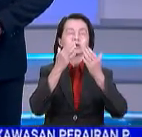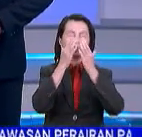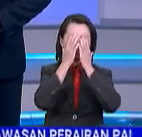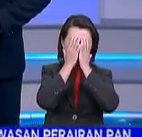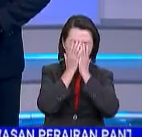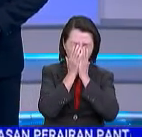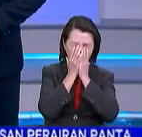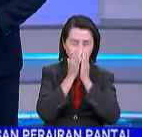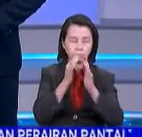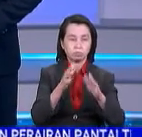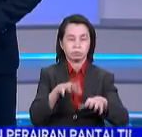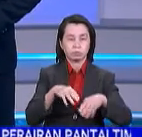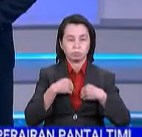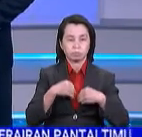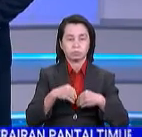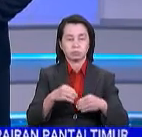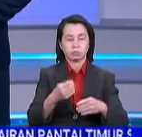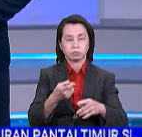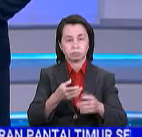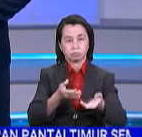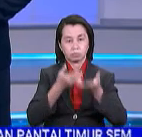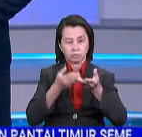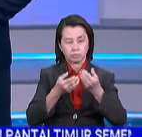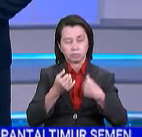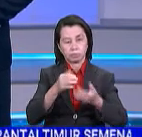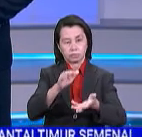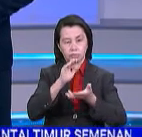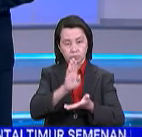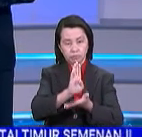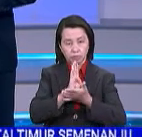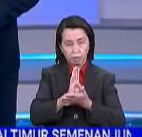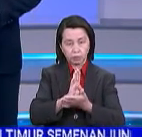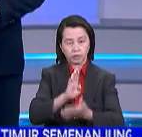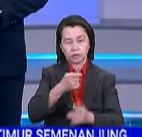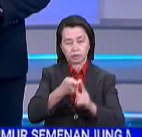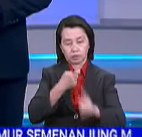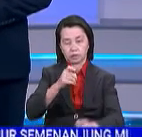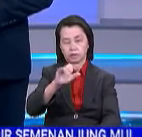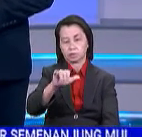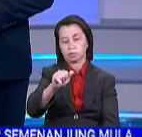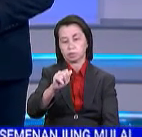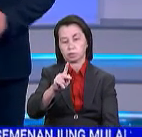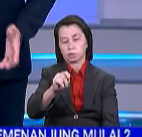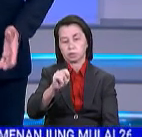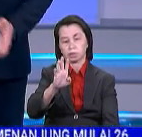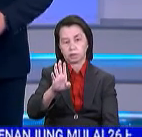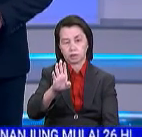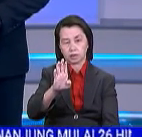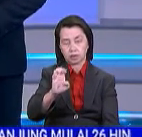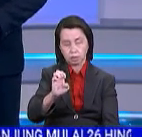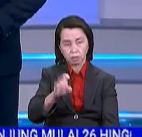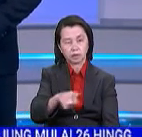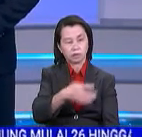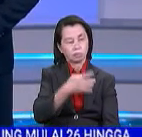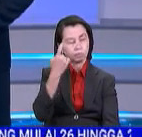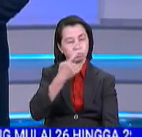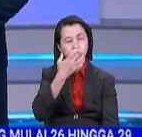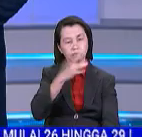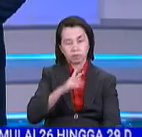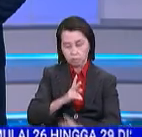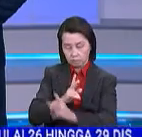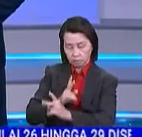Yayasan Kebajikan Atlet Kebangsaan Yakeb. Yayasan berkenaan antara institusi terawal yang sentiasa membela nasib bekas